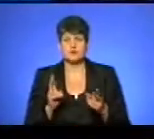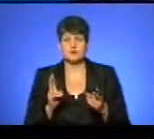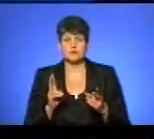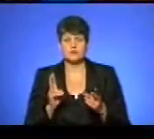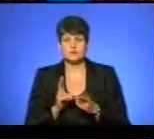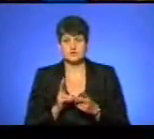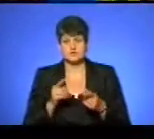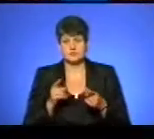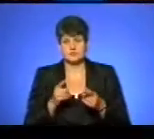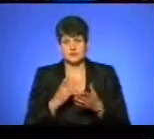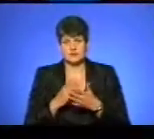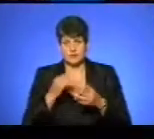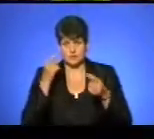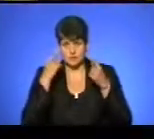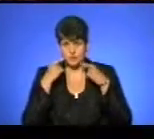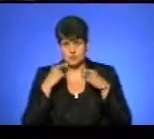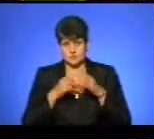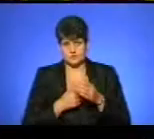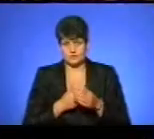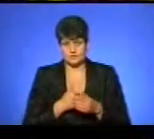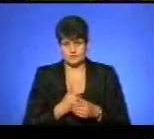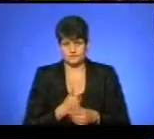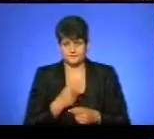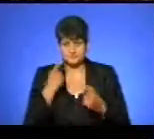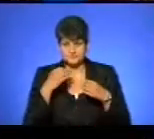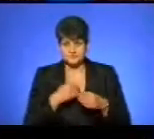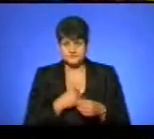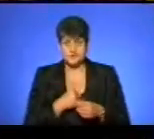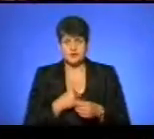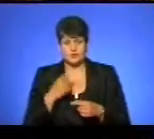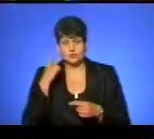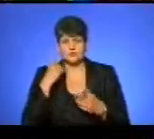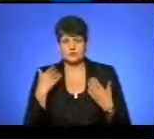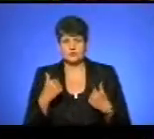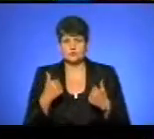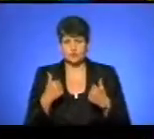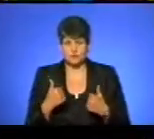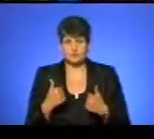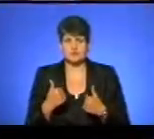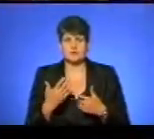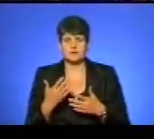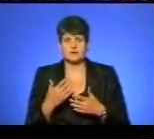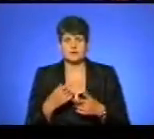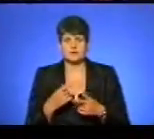навертаються сльози. Я думаю, що ми добре відпочинемо з дітьми і приїдемо додому всі задоволені.